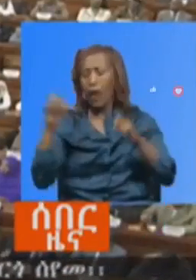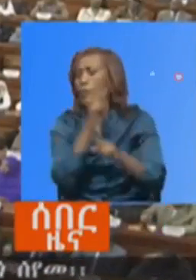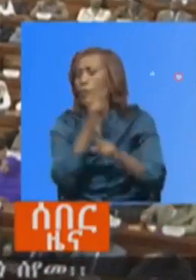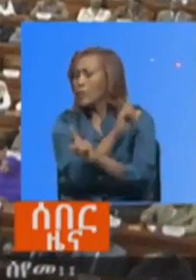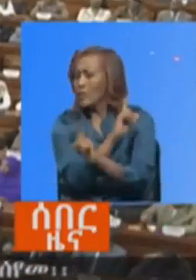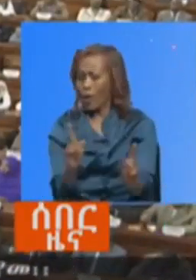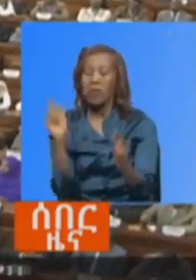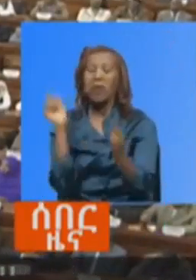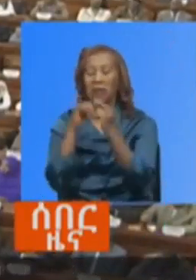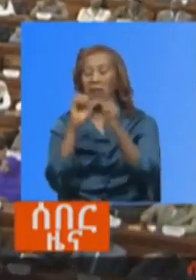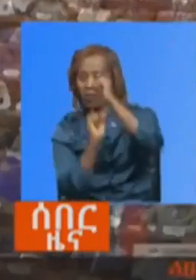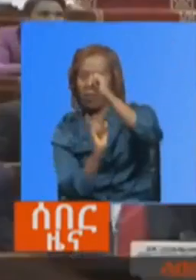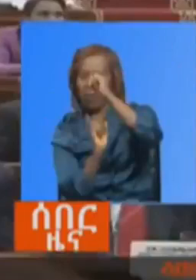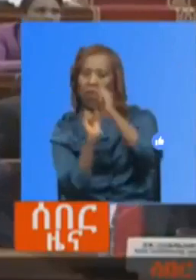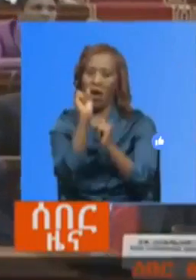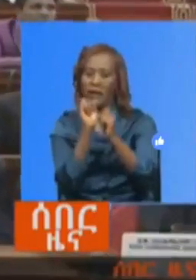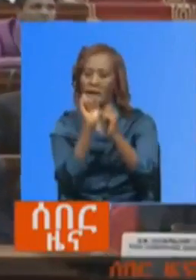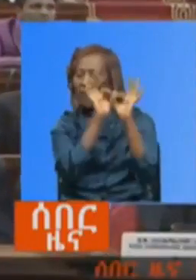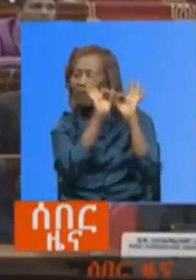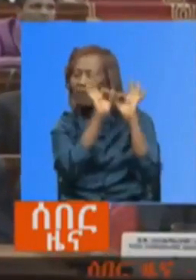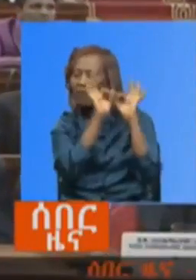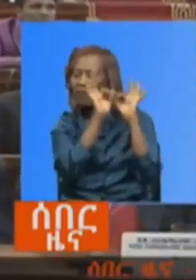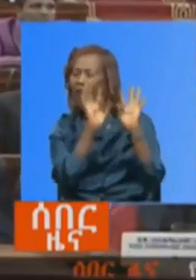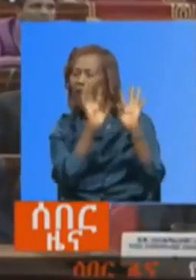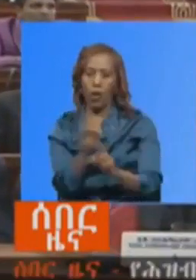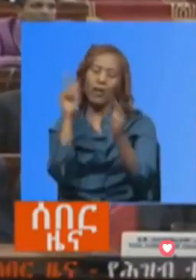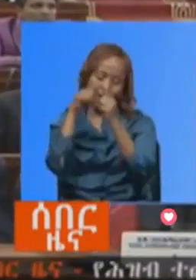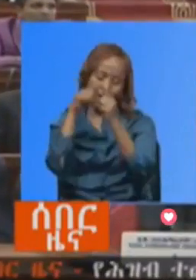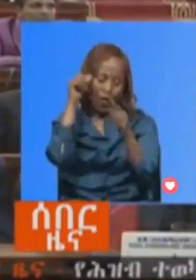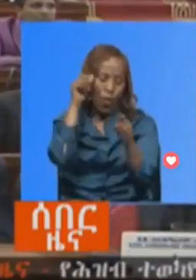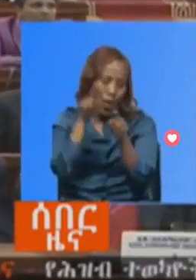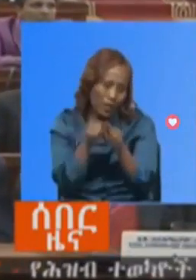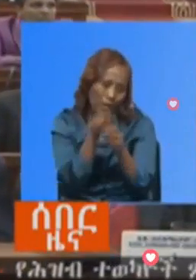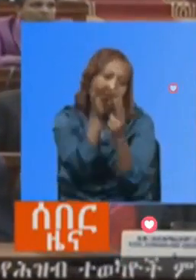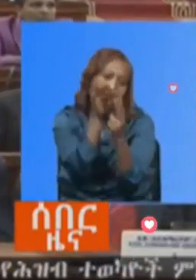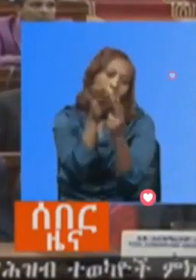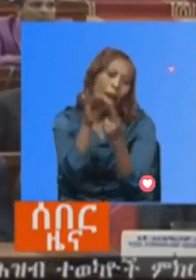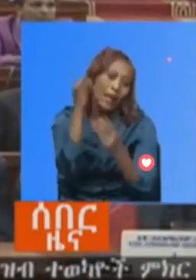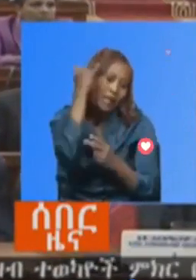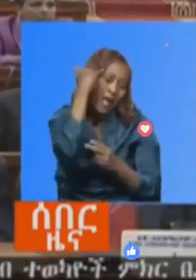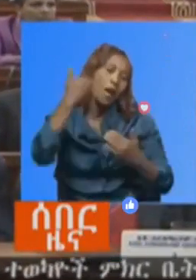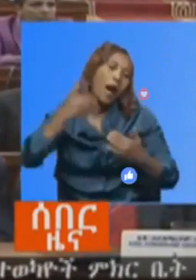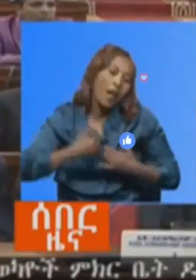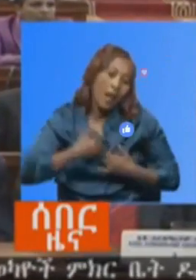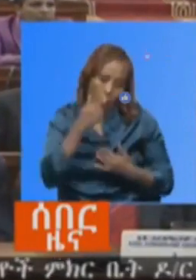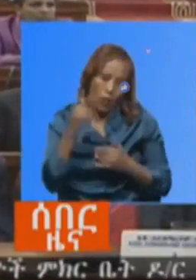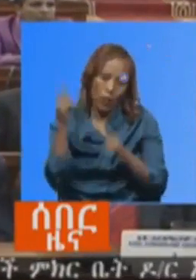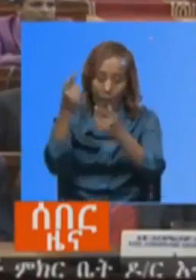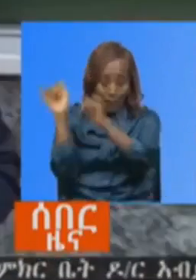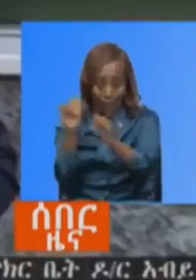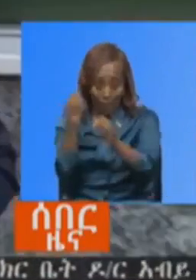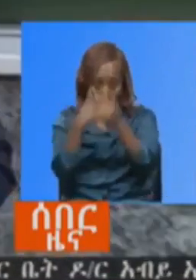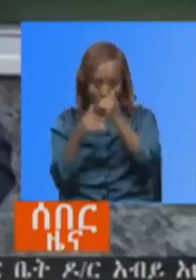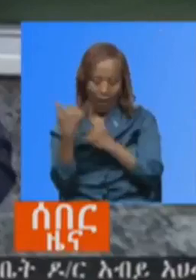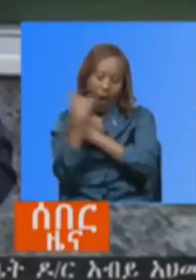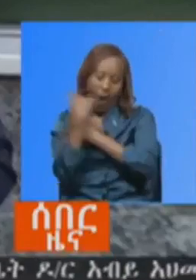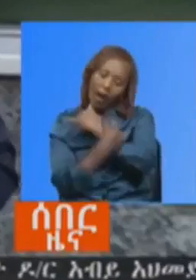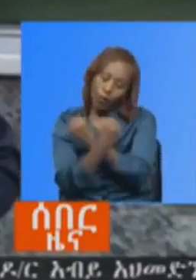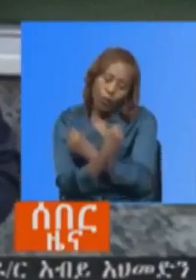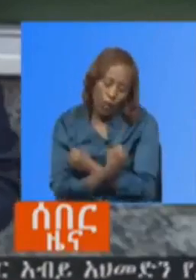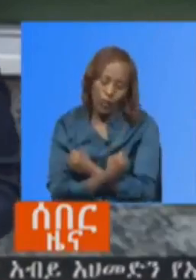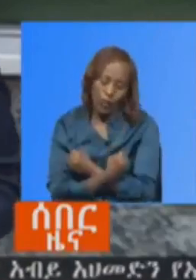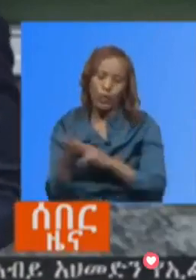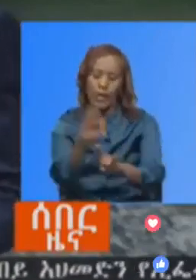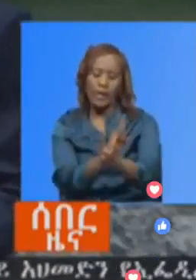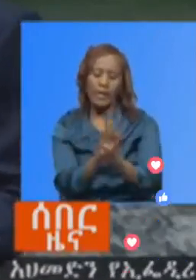እንደ ተፎካካሪ፣ እንደ ጠላት ሳይሆን እንደ ወንድም፣ አማራጭ ሀሳብ አለኝ ብሎ እንደመጣ ሀገሩን እንደሚወድ